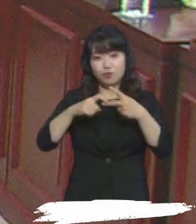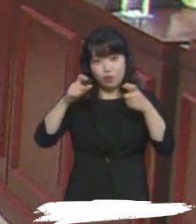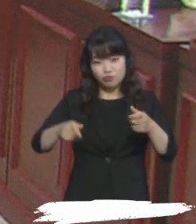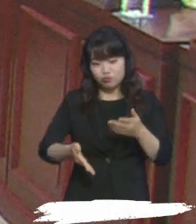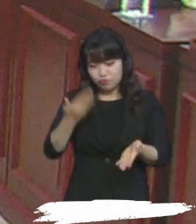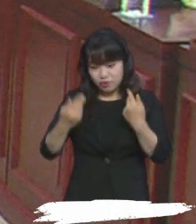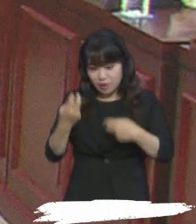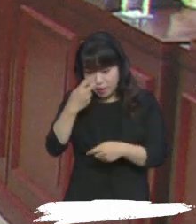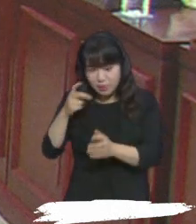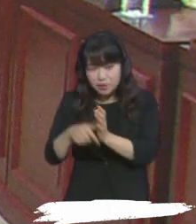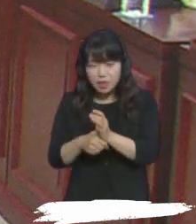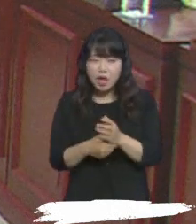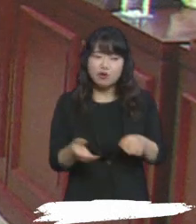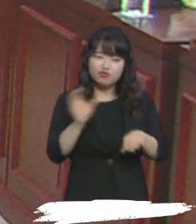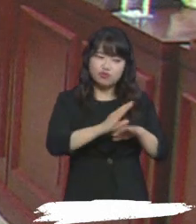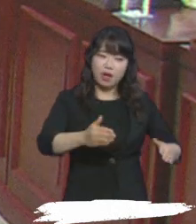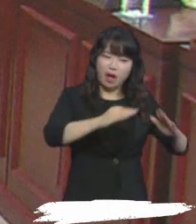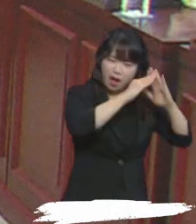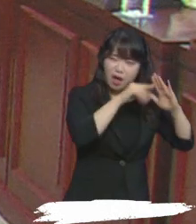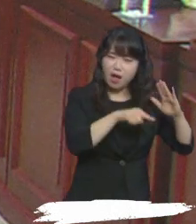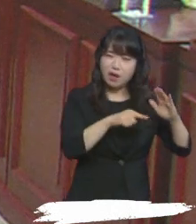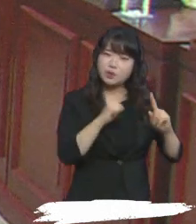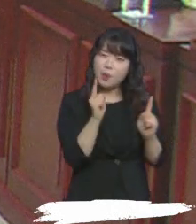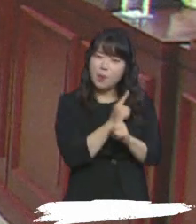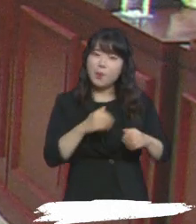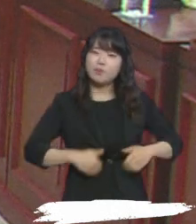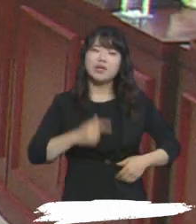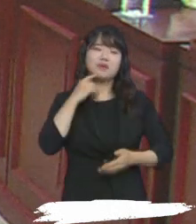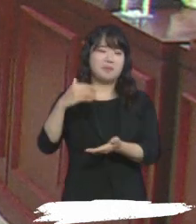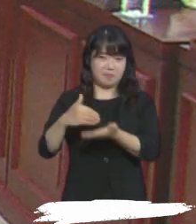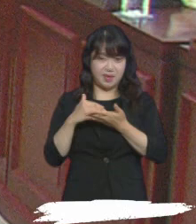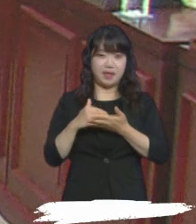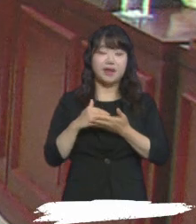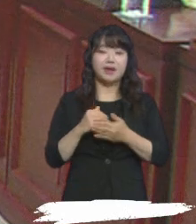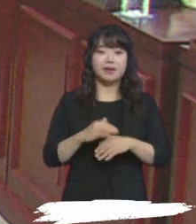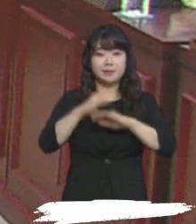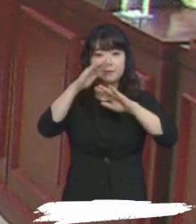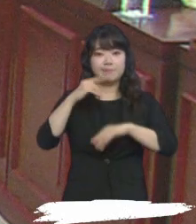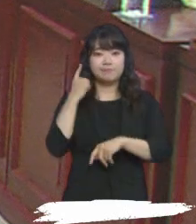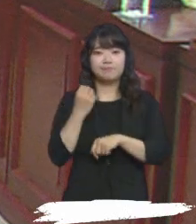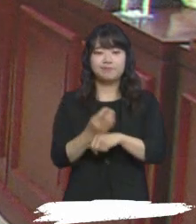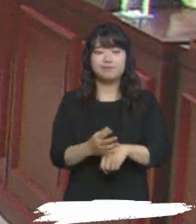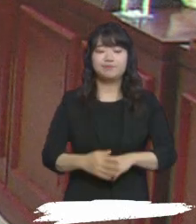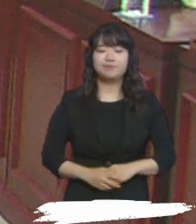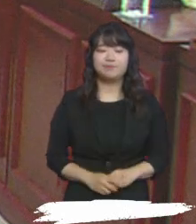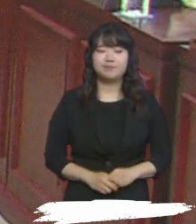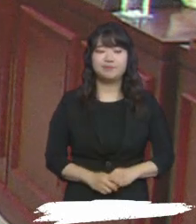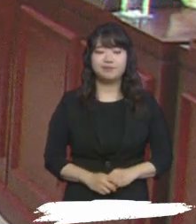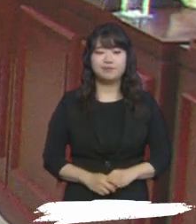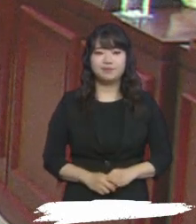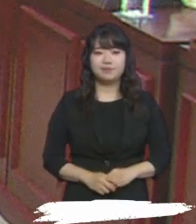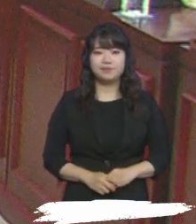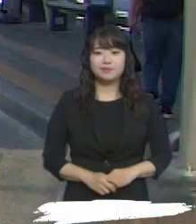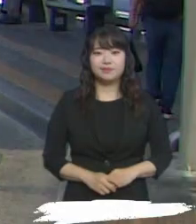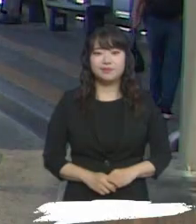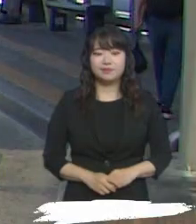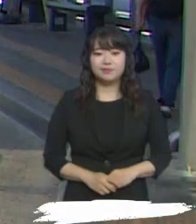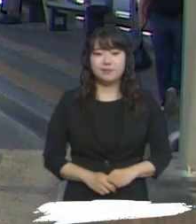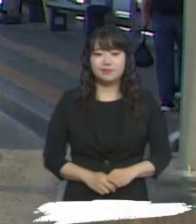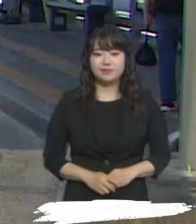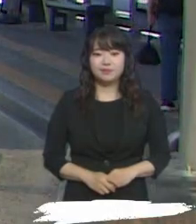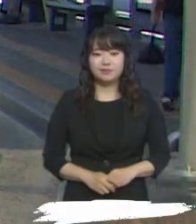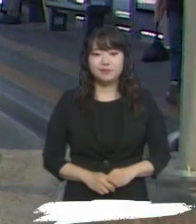올해 추가 설치를 앞둔 이 시설에 대한 개선 요구 목소리가 이어지고 있습니다. 김진중 기자가 전달합니다.